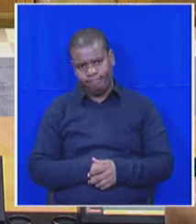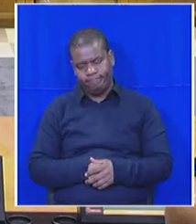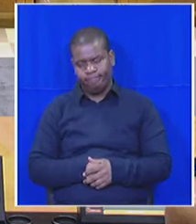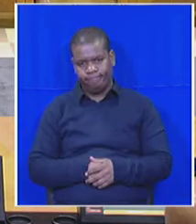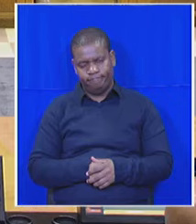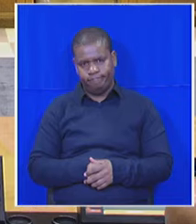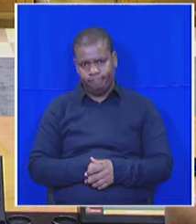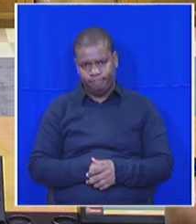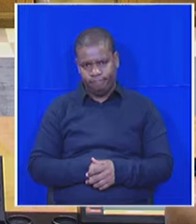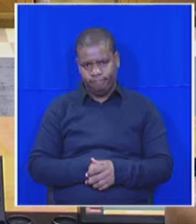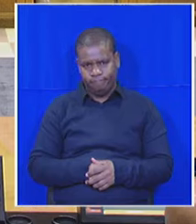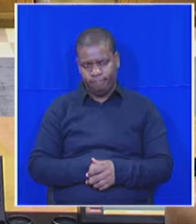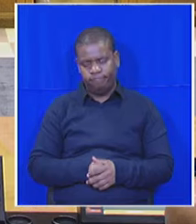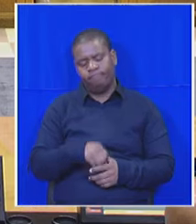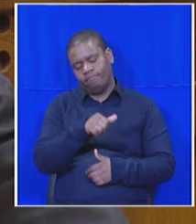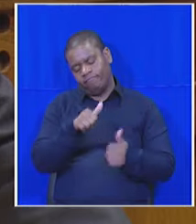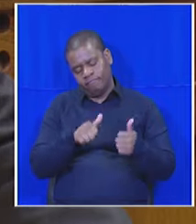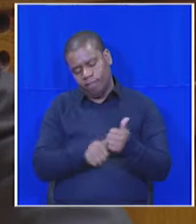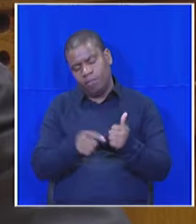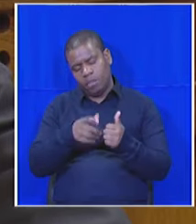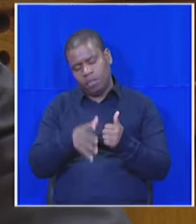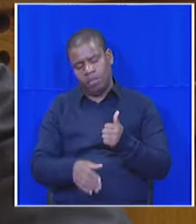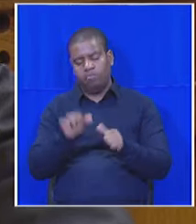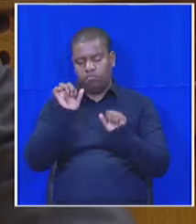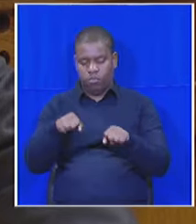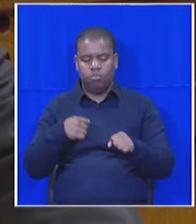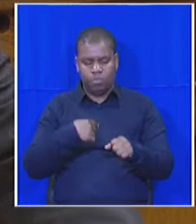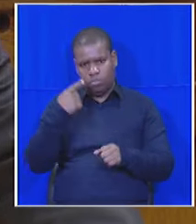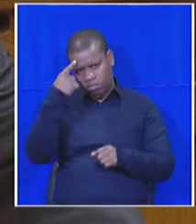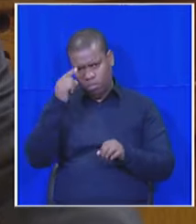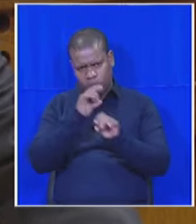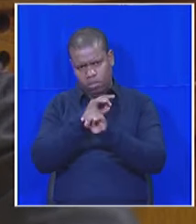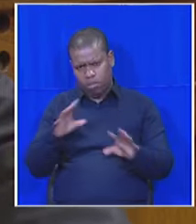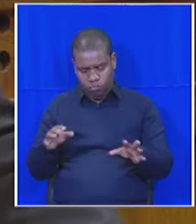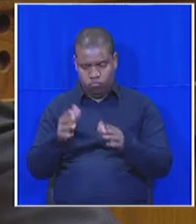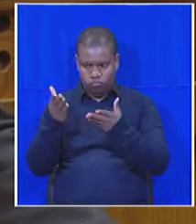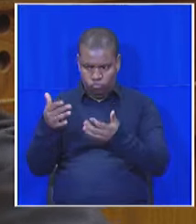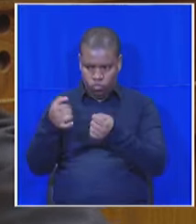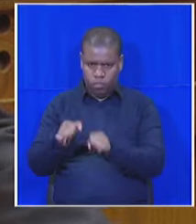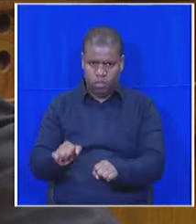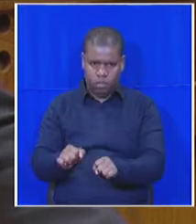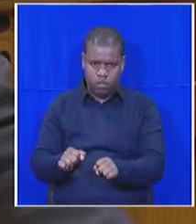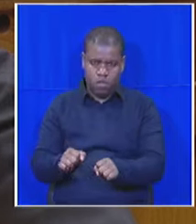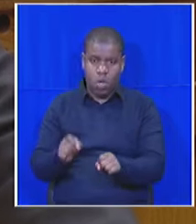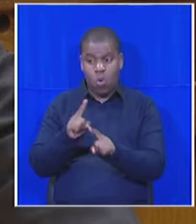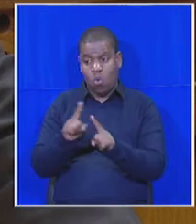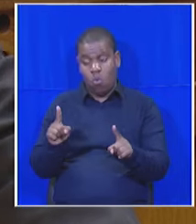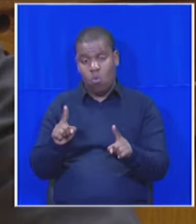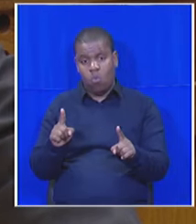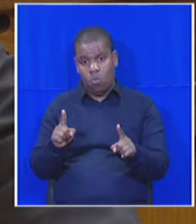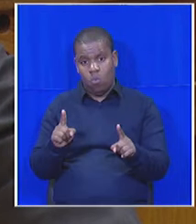Agbare young speaker, dit lyk vir my die stoel is nou al so geoefen om mense uit te stuur. Ek hoop nie u stuur my uit voor ek gepraat het nie.